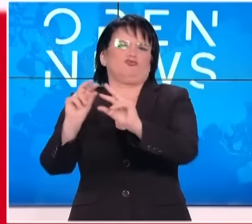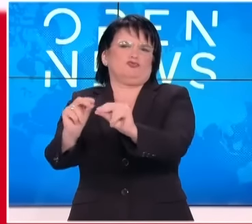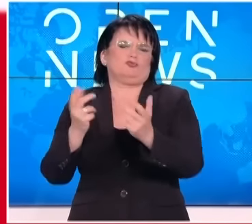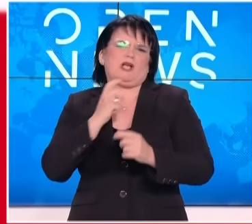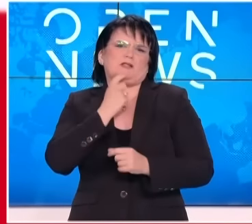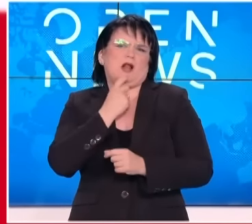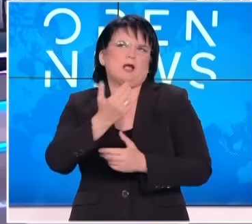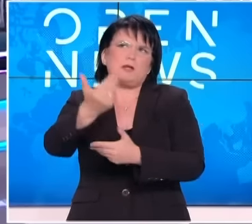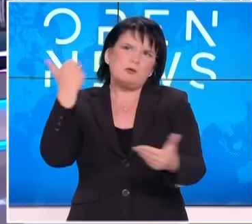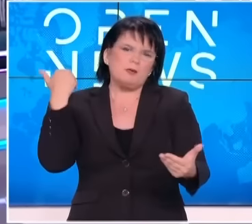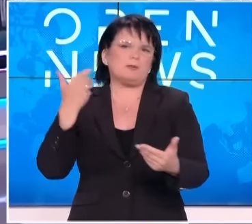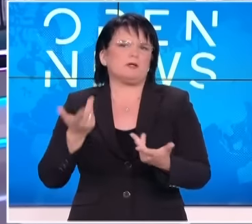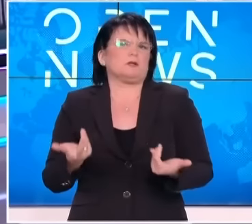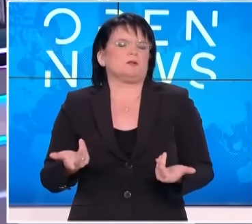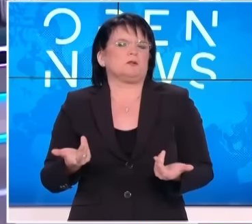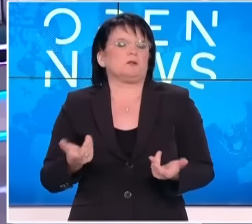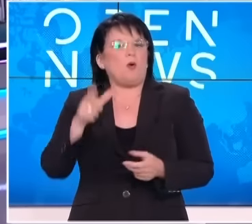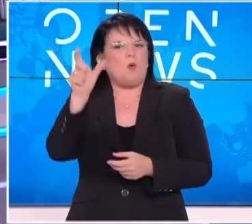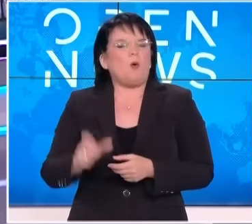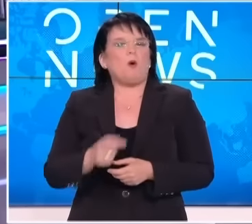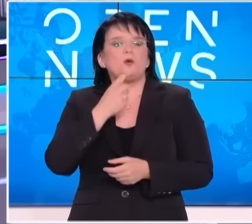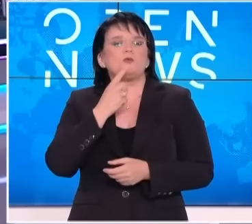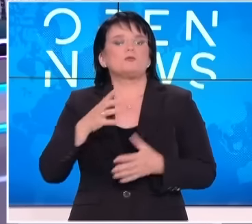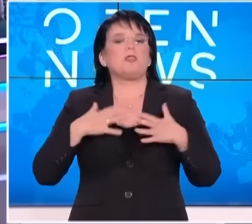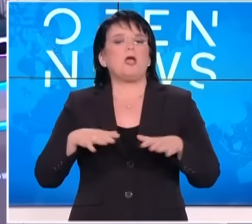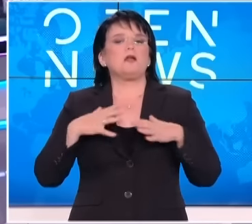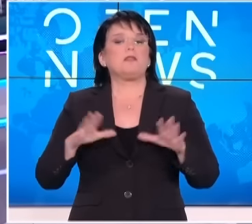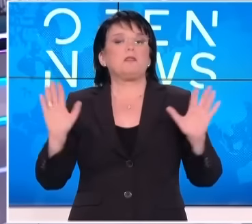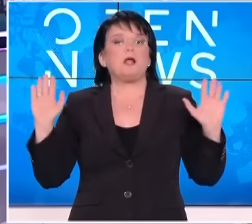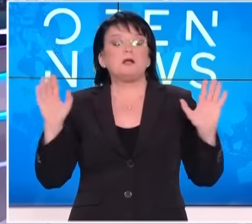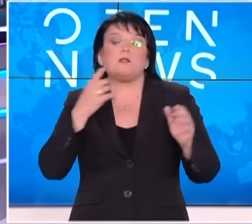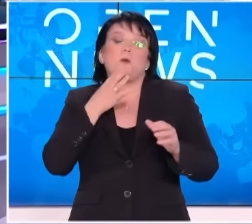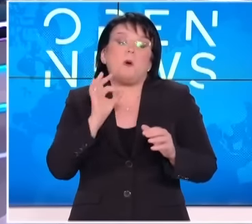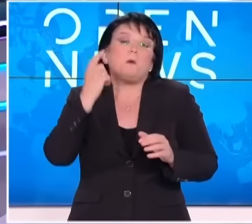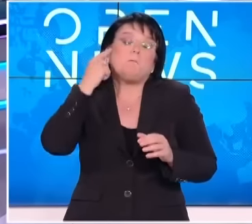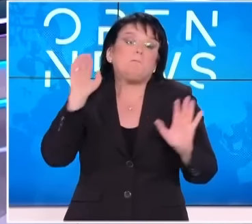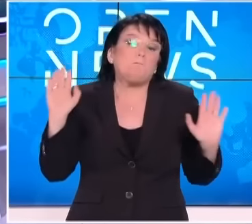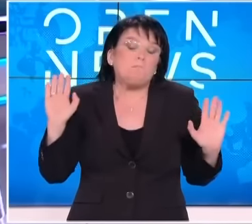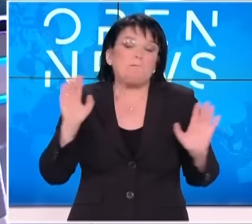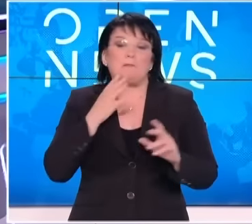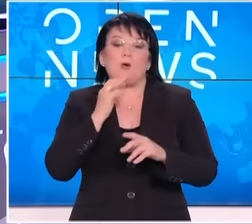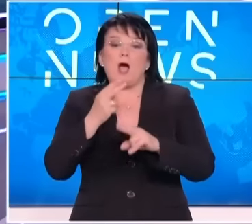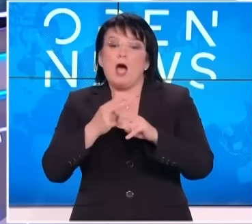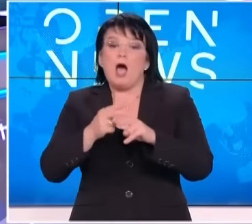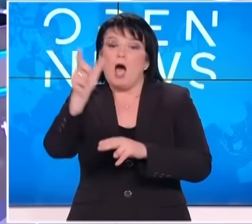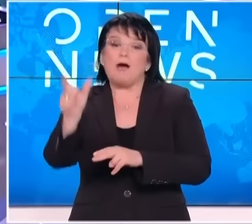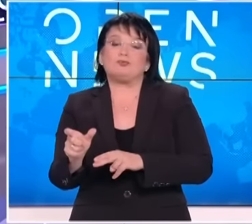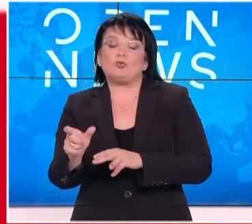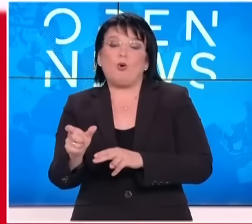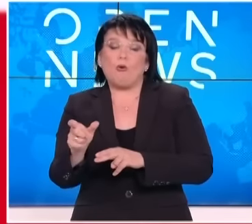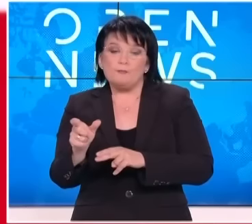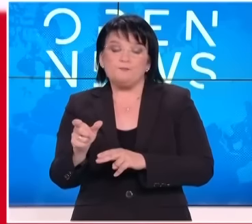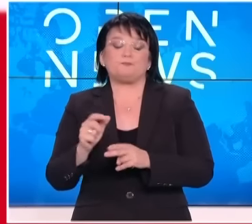ο κύριος κασελάκης αλλά ο ίδιος προτίμησε δεν ξέρω για ποιο λόγο να αξιοποιήσει αυτό που του έδινε